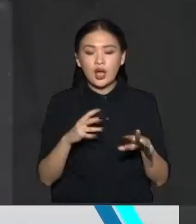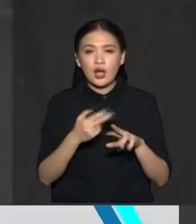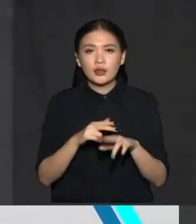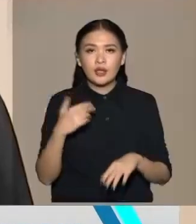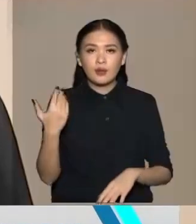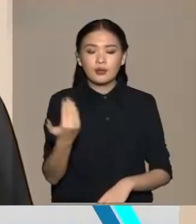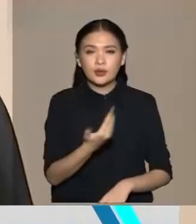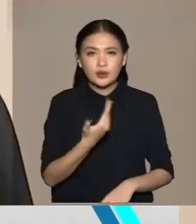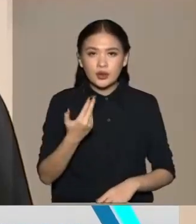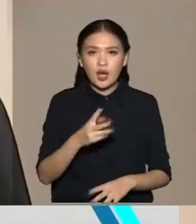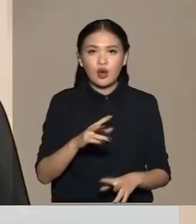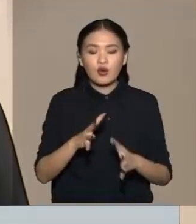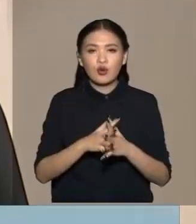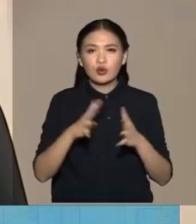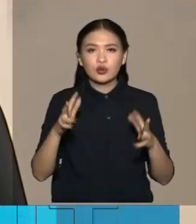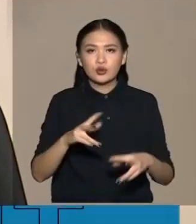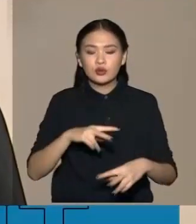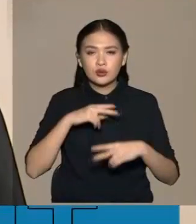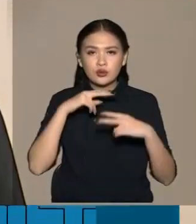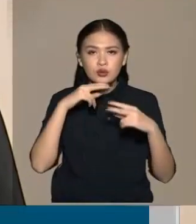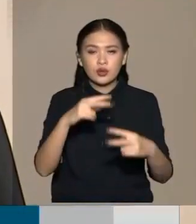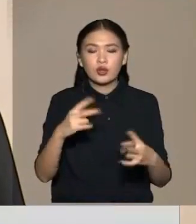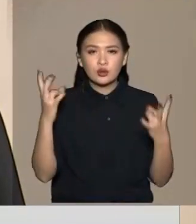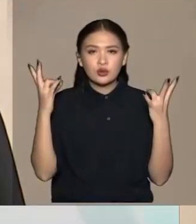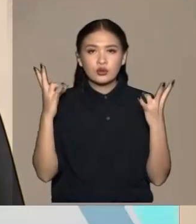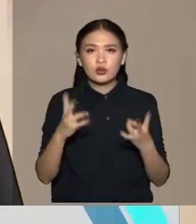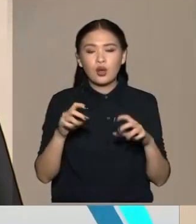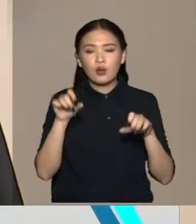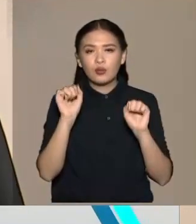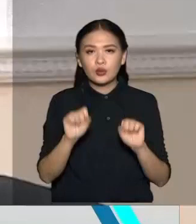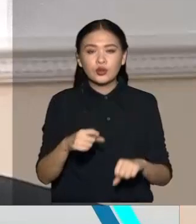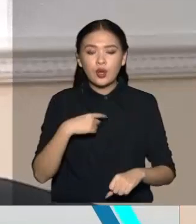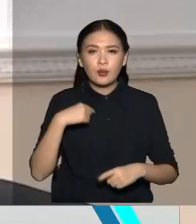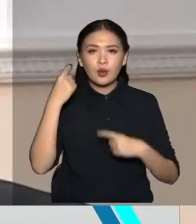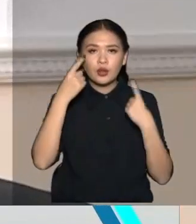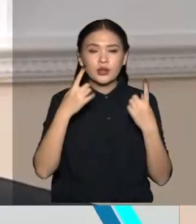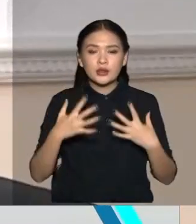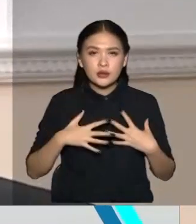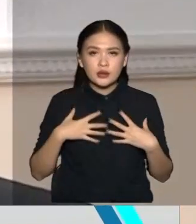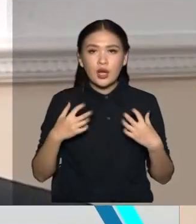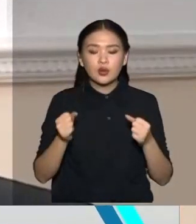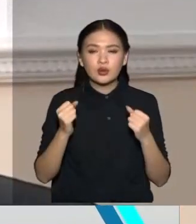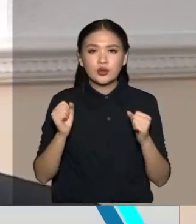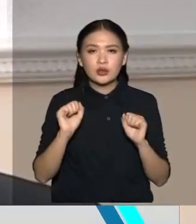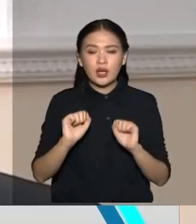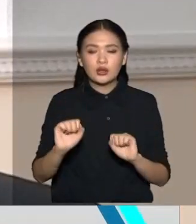осы салаларға көбірек көңіл бөлуімізге болады деп ойлаймын. Денсаулық сақтау